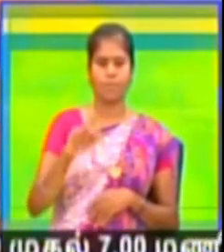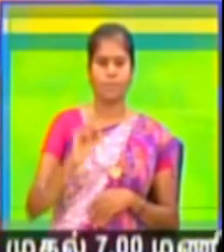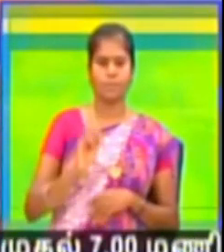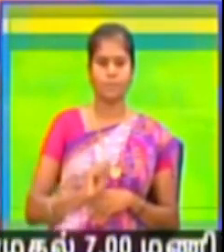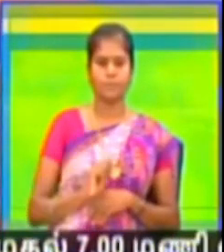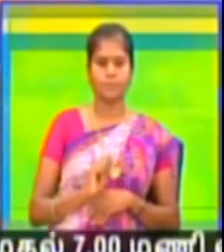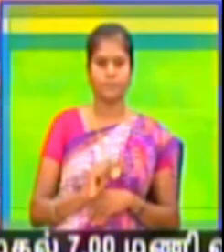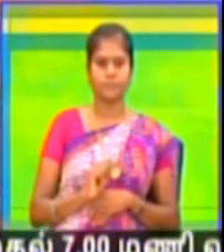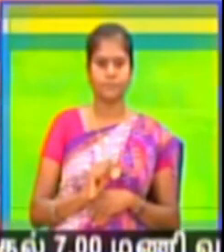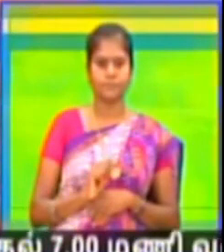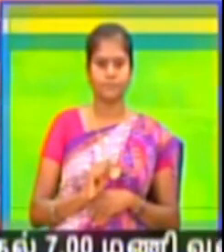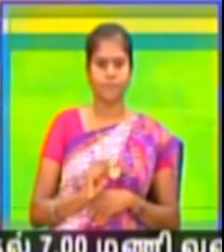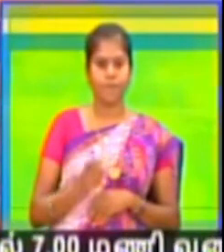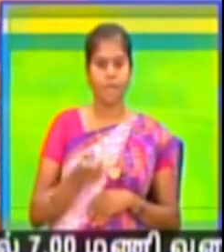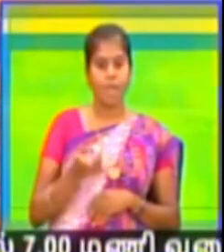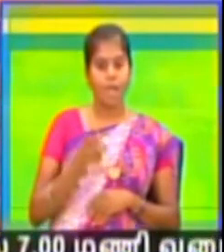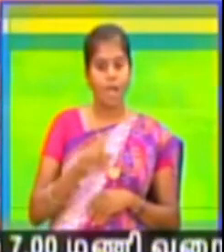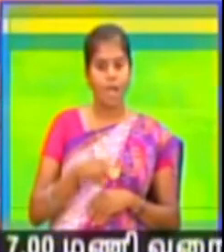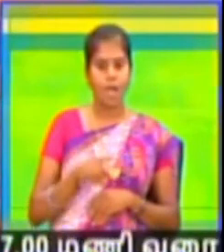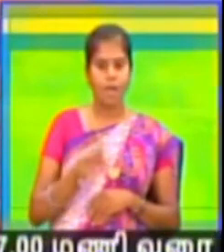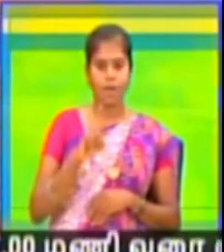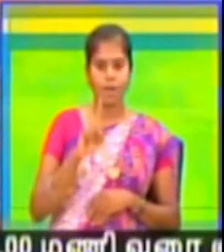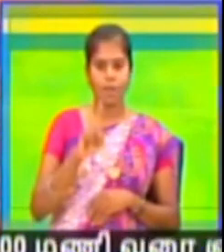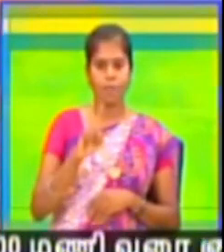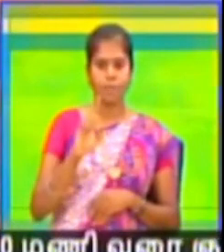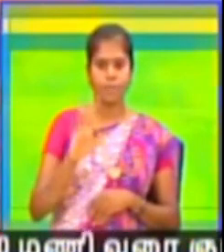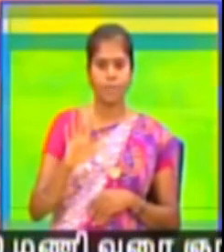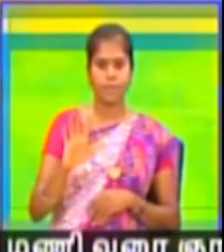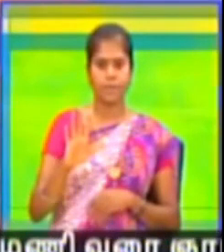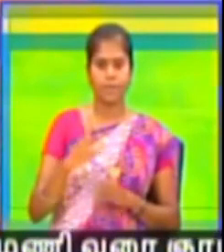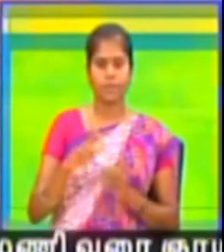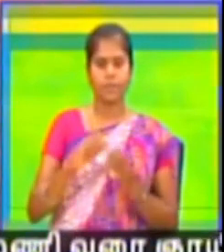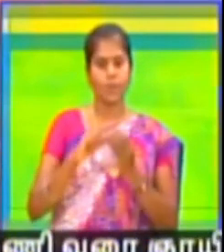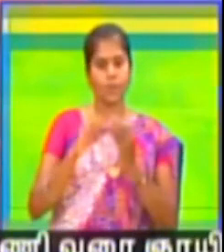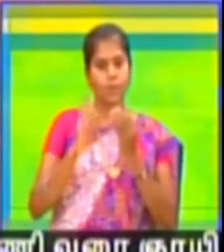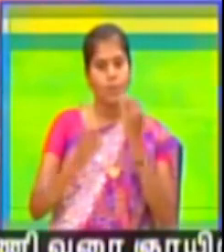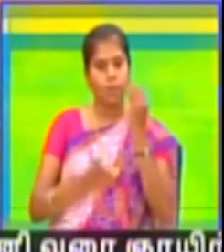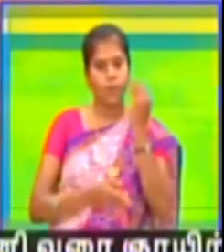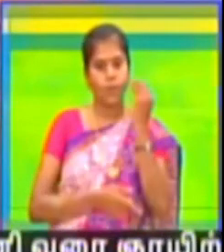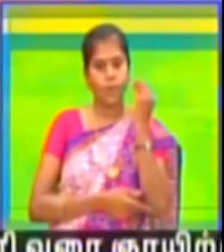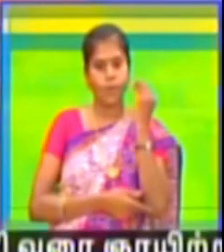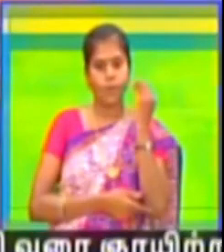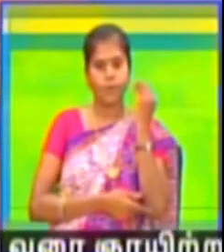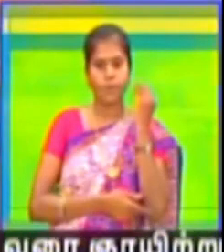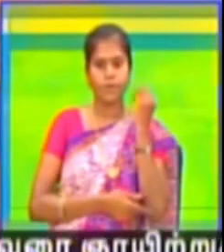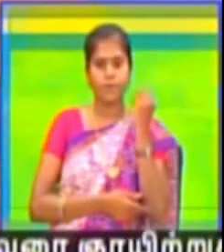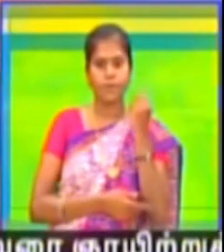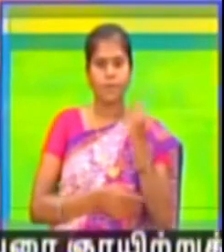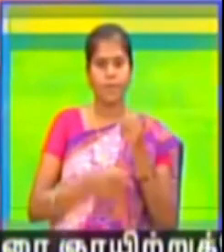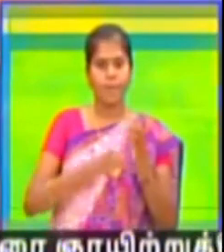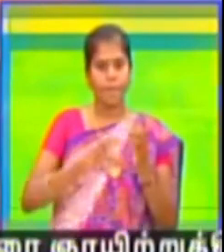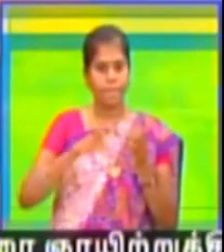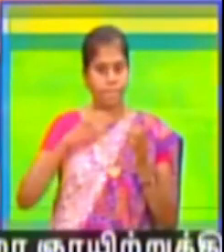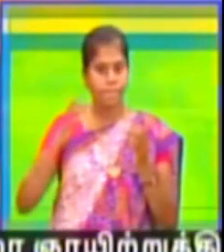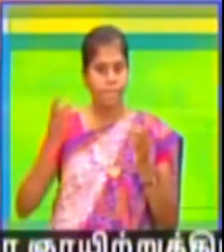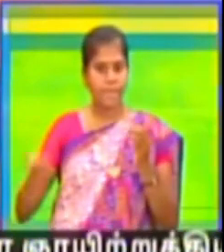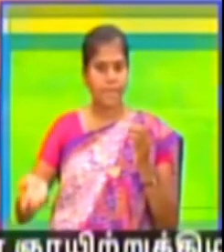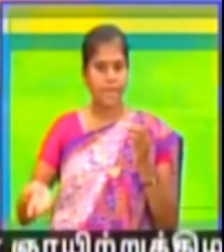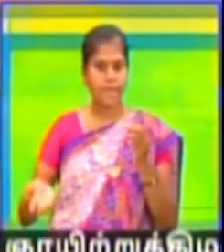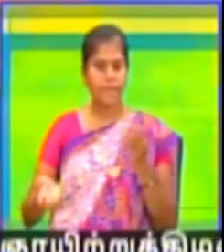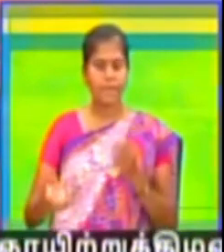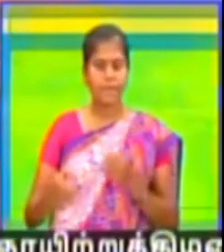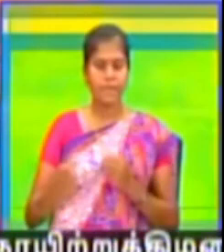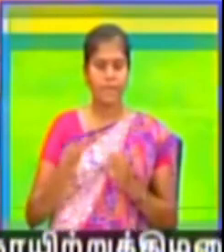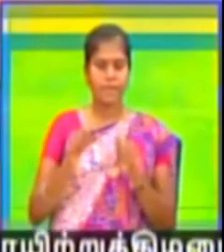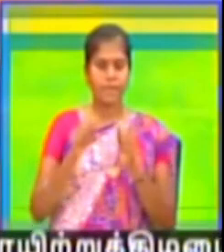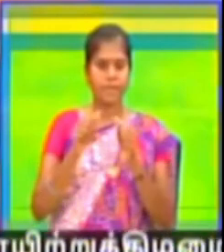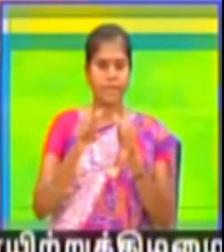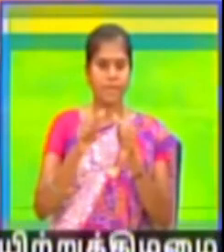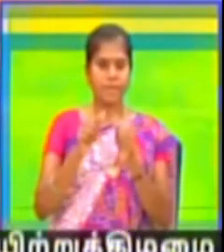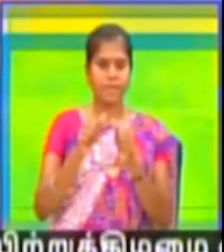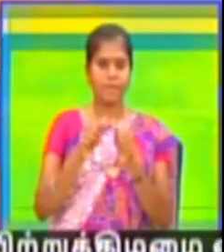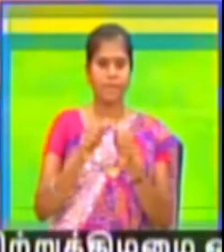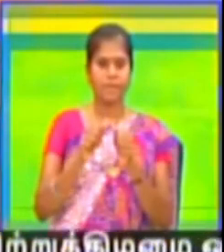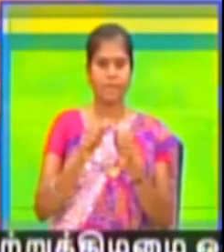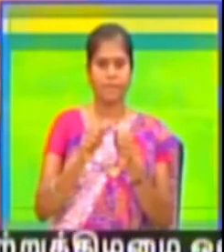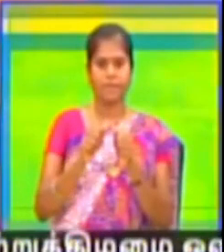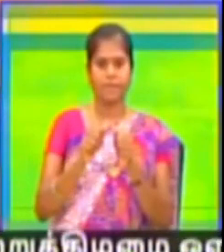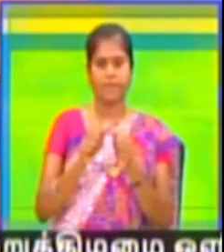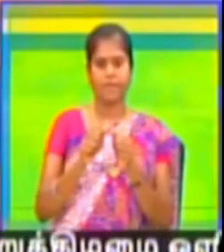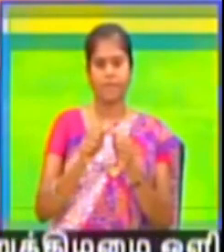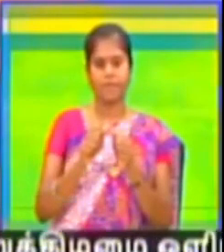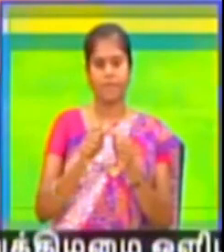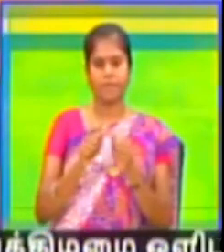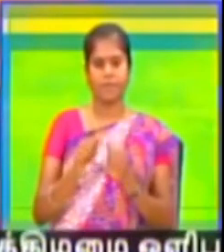ஆனால் 15ஆம் நூற்றாண்டினுடைய பிற்காலத்தில் வட அமெரிக்காவை கண்டுபிடிச்சிருக்காங்க. அதே மாதிரி தென்